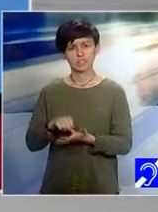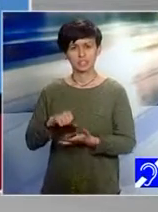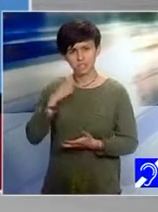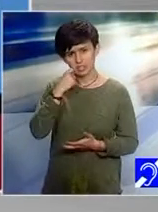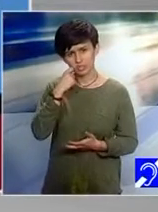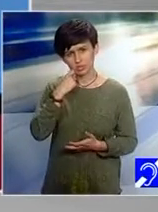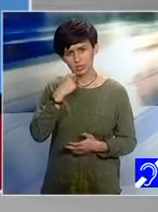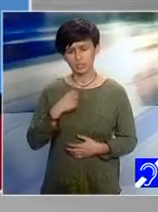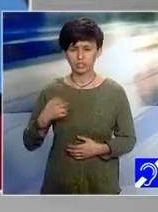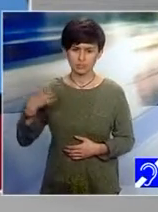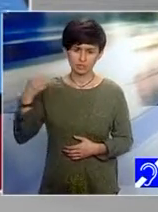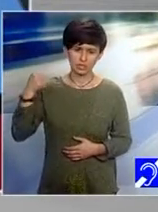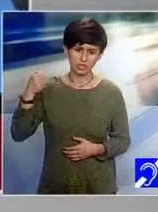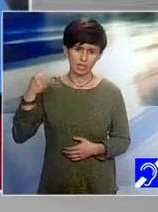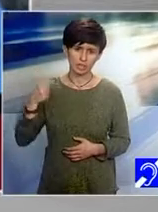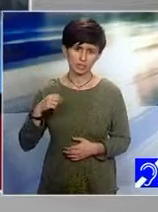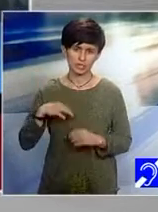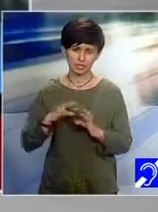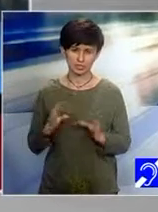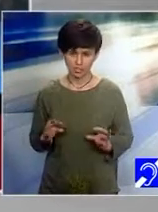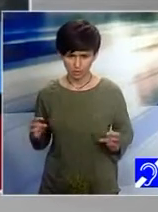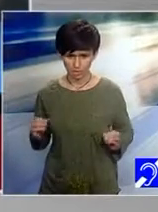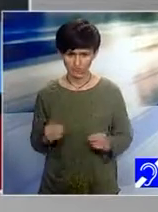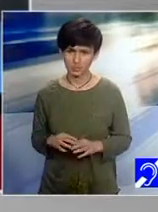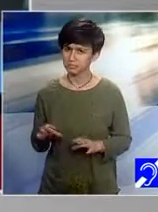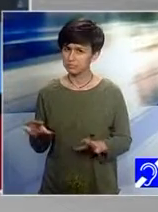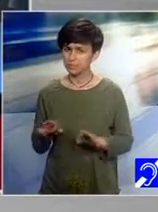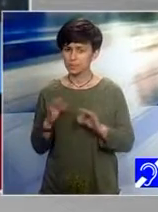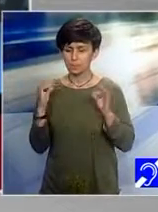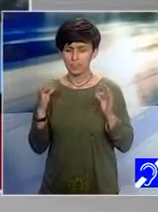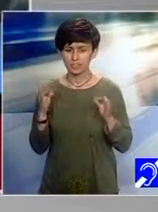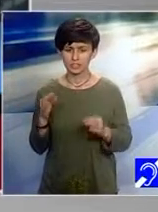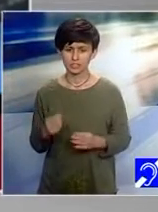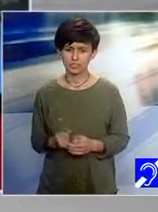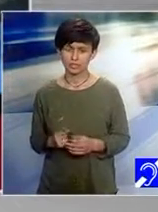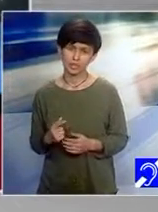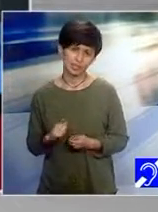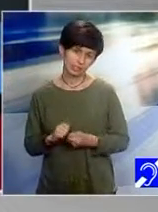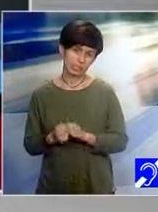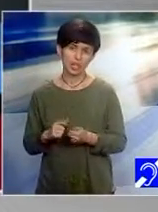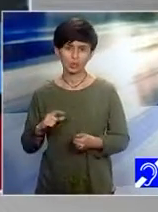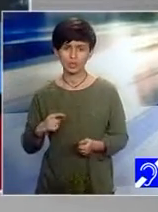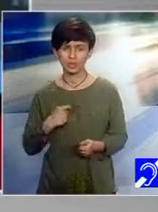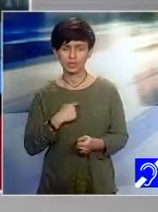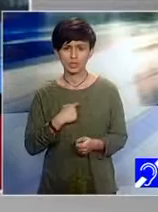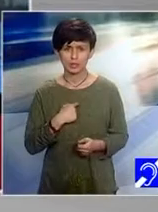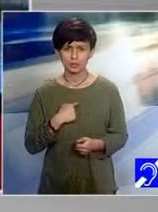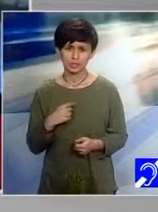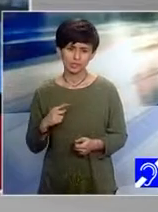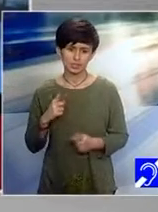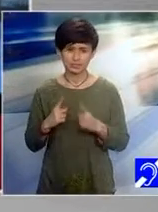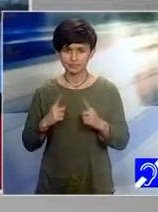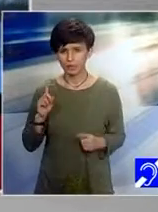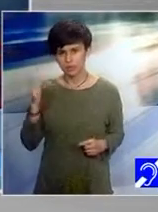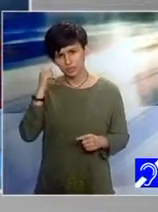Uniunii Armenilor din România și să-și descopere, sau poate că unii dintre ei nici nu știau originile armenești. Sunt de